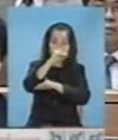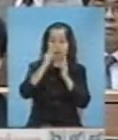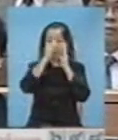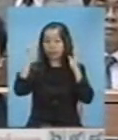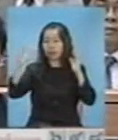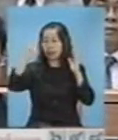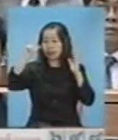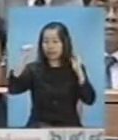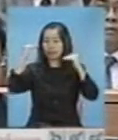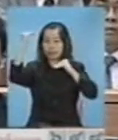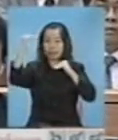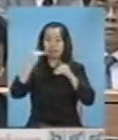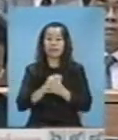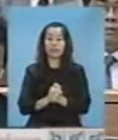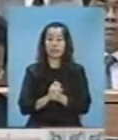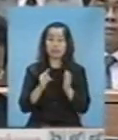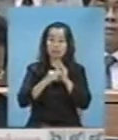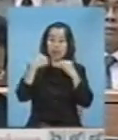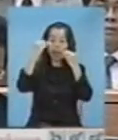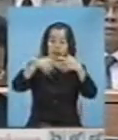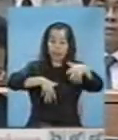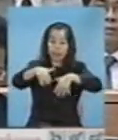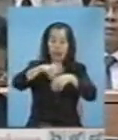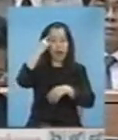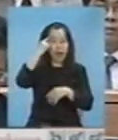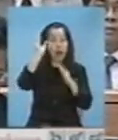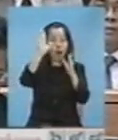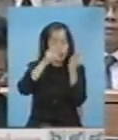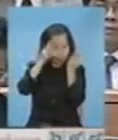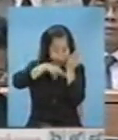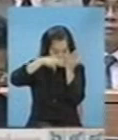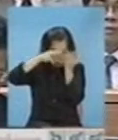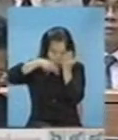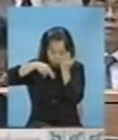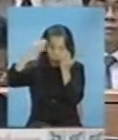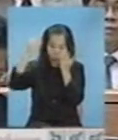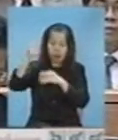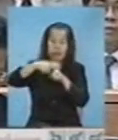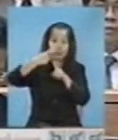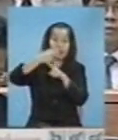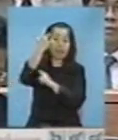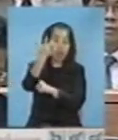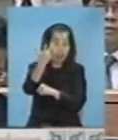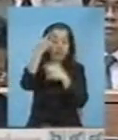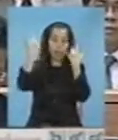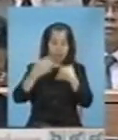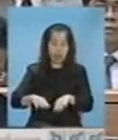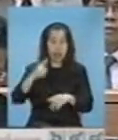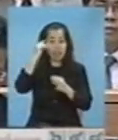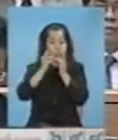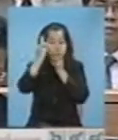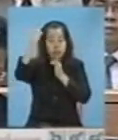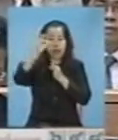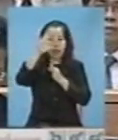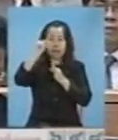เกิน120วันเพื่อต้องการให้ประชาชนได้ศึกษาทำความเข้าใจอย่างน้อย3เดือนและไม่ให้ไกลไปถึง